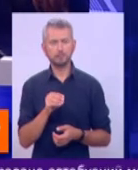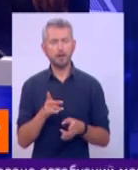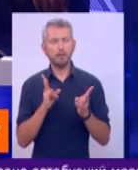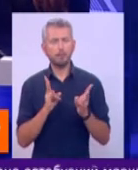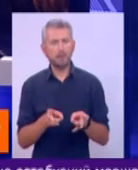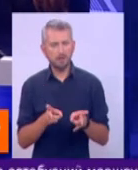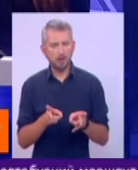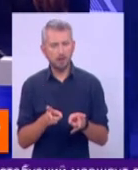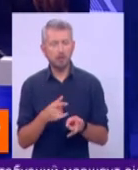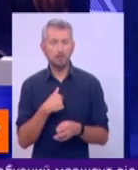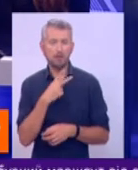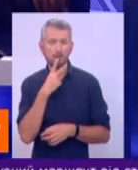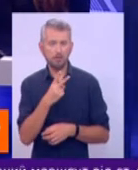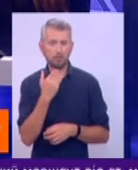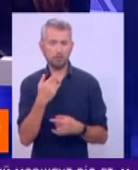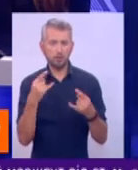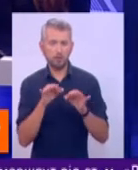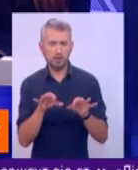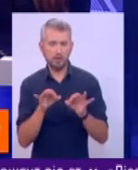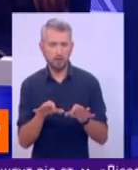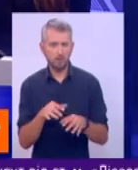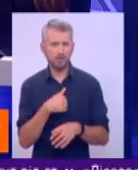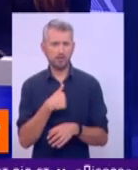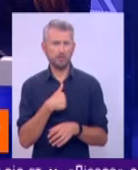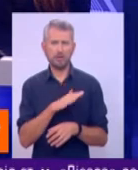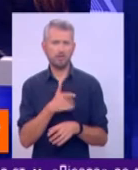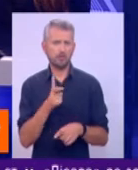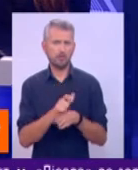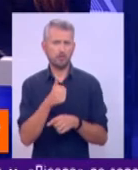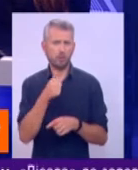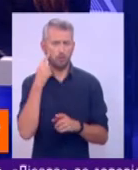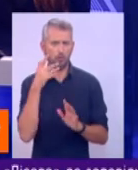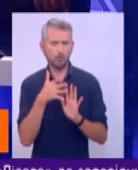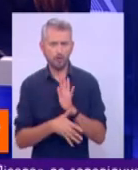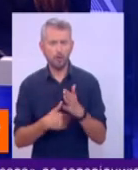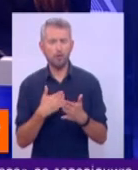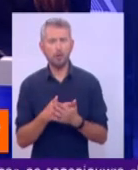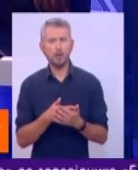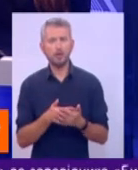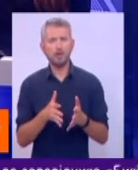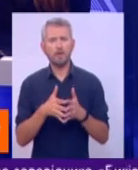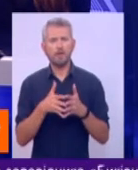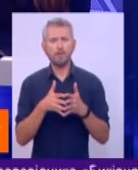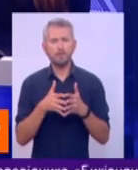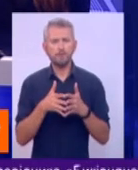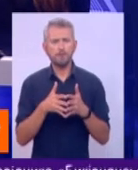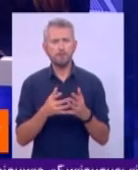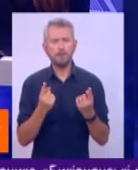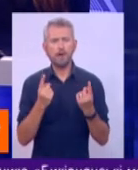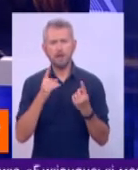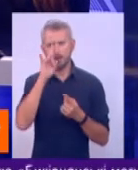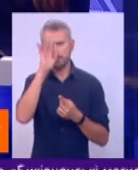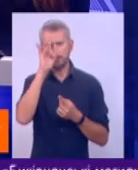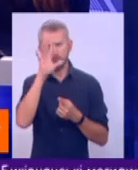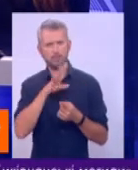ідеалі, це... я дивлюся ту вашу передачу, я не дуже добре розумію. От великий класик, ще почти